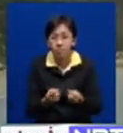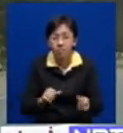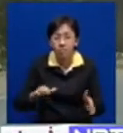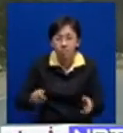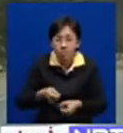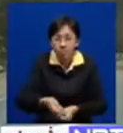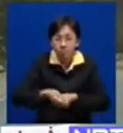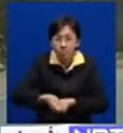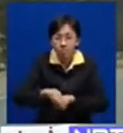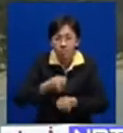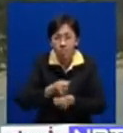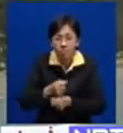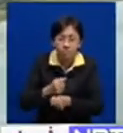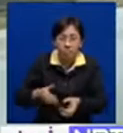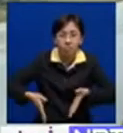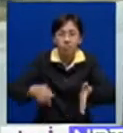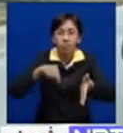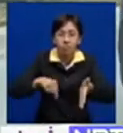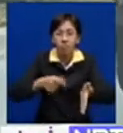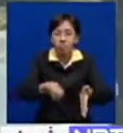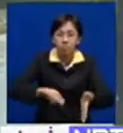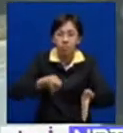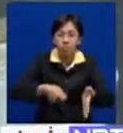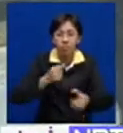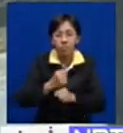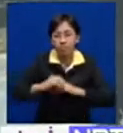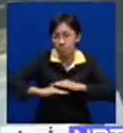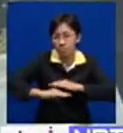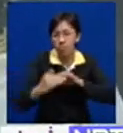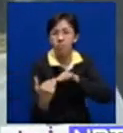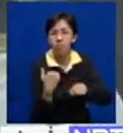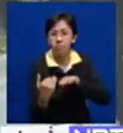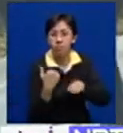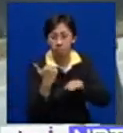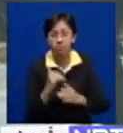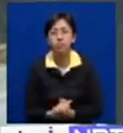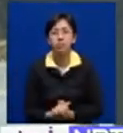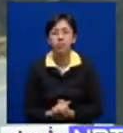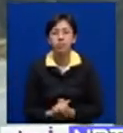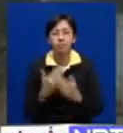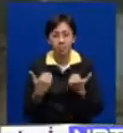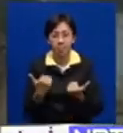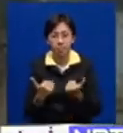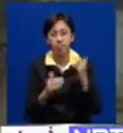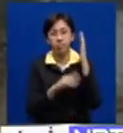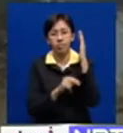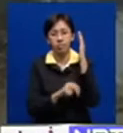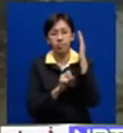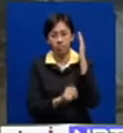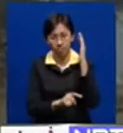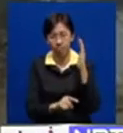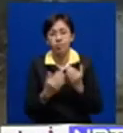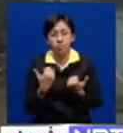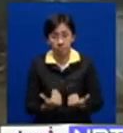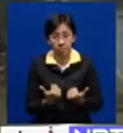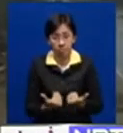นและซ่อมแซมไหลทางเพื่อให้รถสัญจรไปมาได้ขณะที่สถานการณ์ภาพรวมทั่วทั้งจังหวัดนครศรีธรรมราช